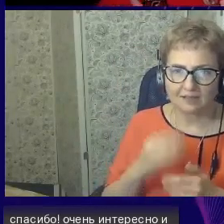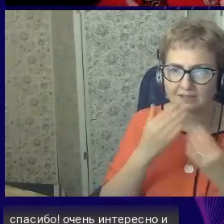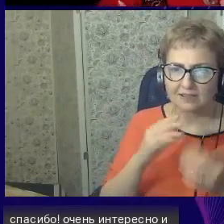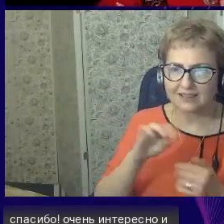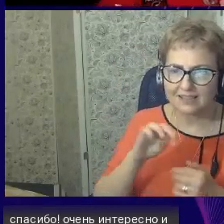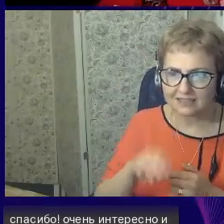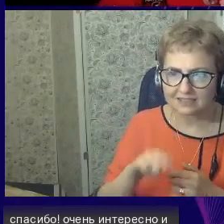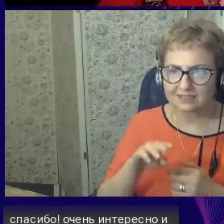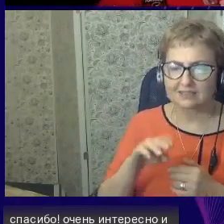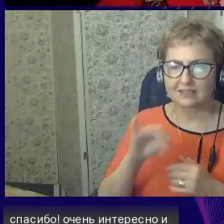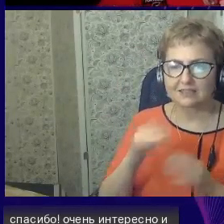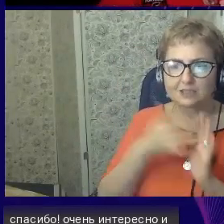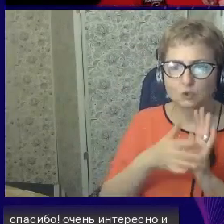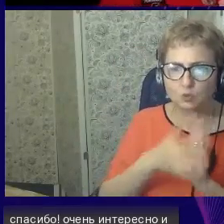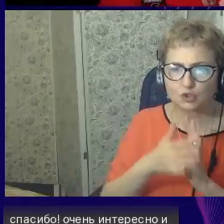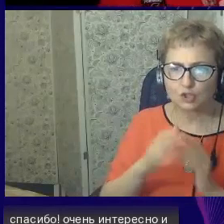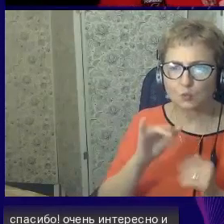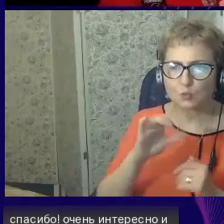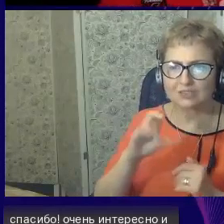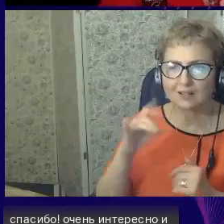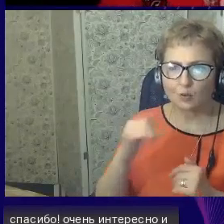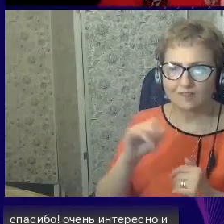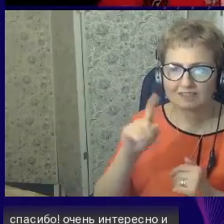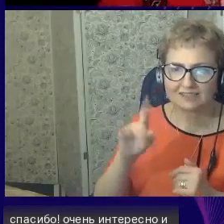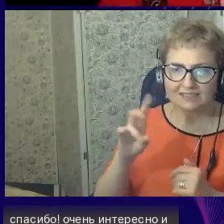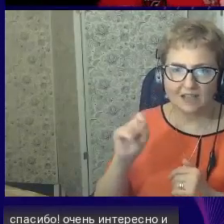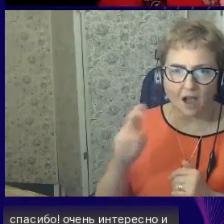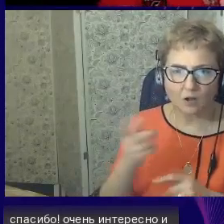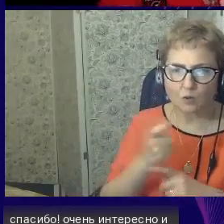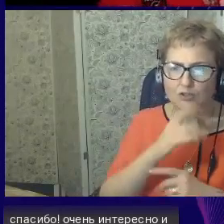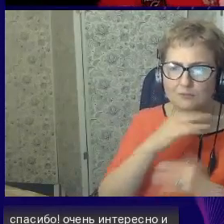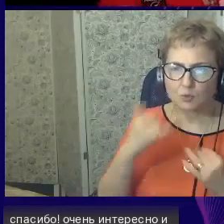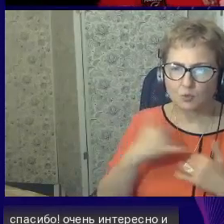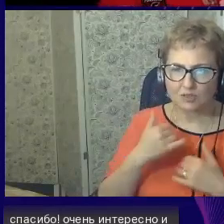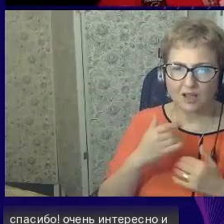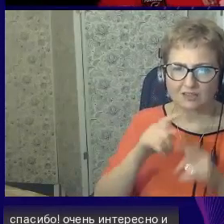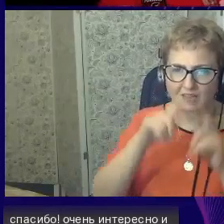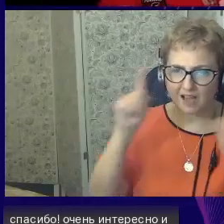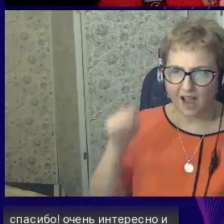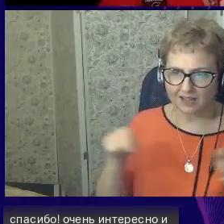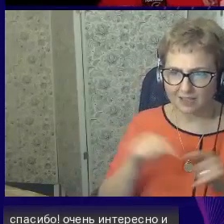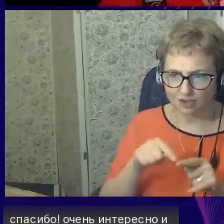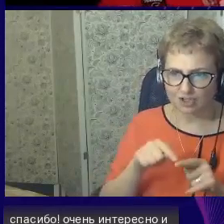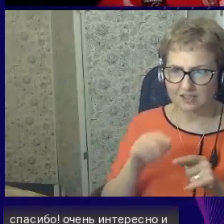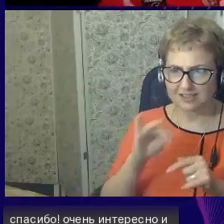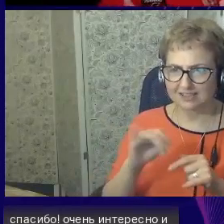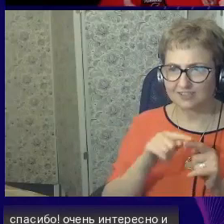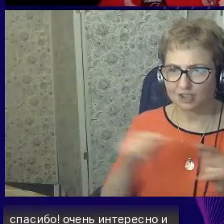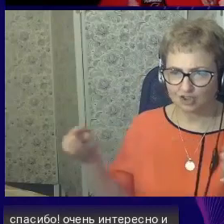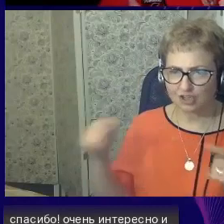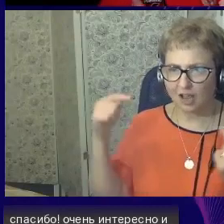тесты и изучение условных знаков. Очень много у нас карточек, и в